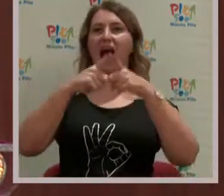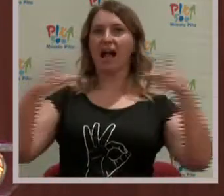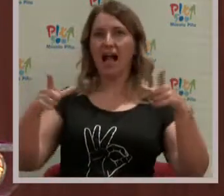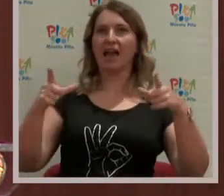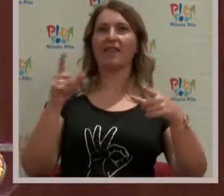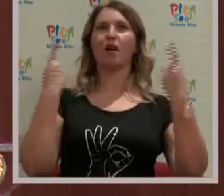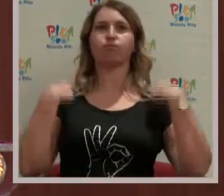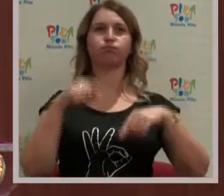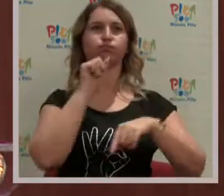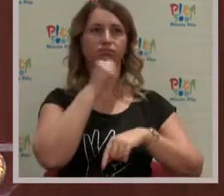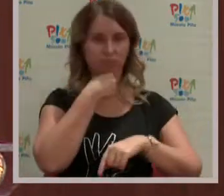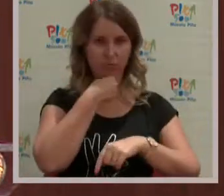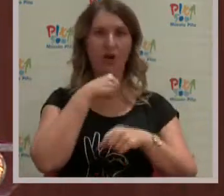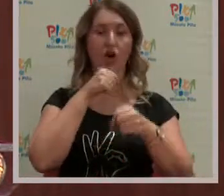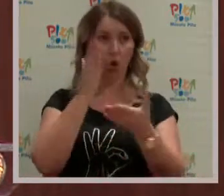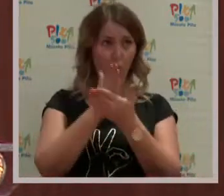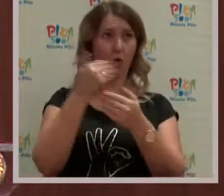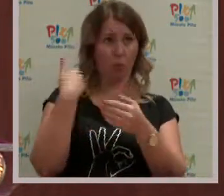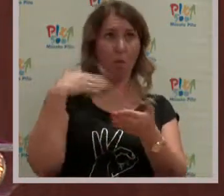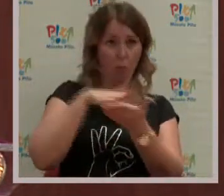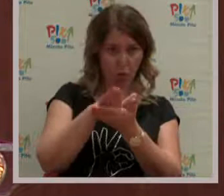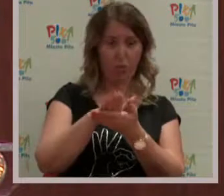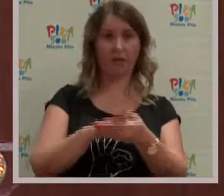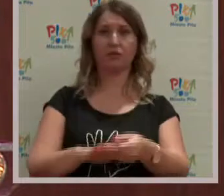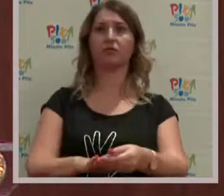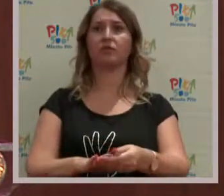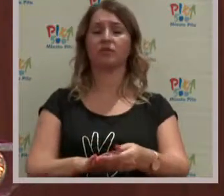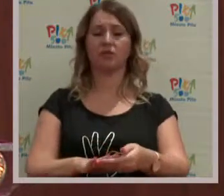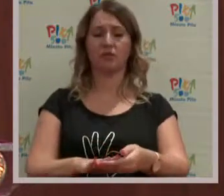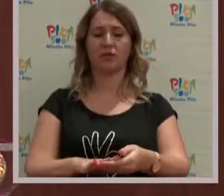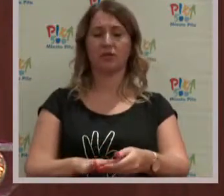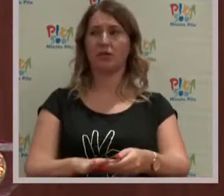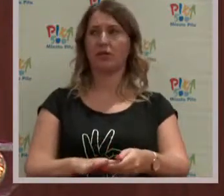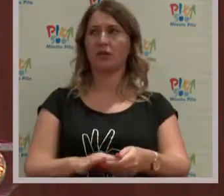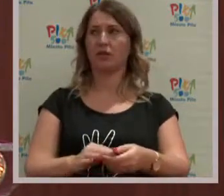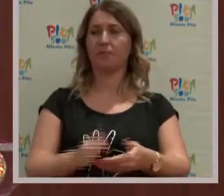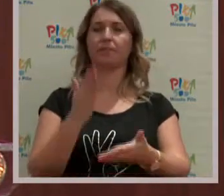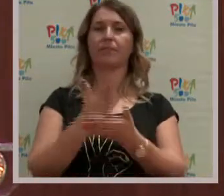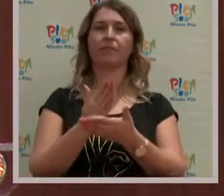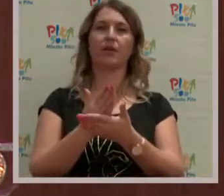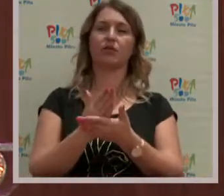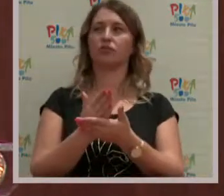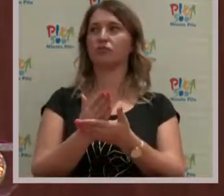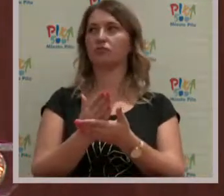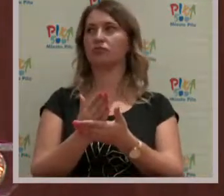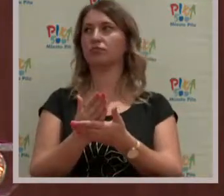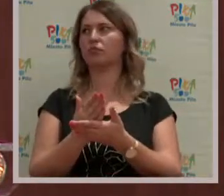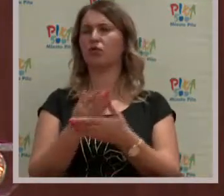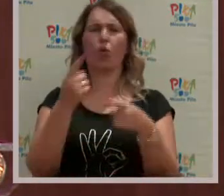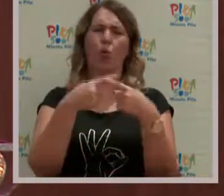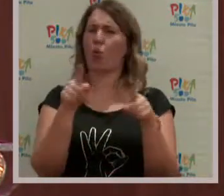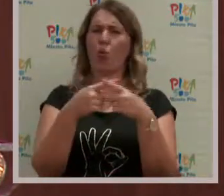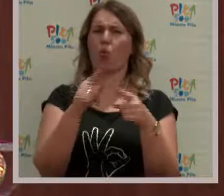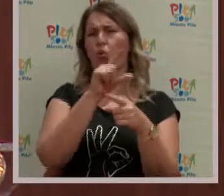wystartowała i myślę, że naprawdę z sukcesem do tej pory, a przecież to dopiero bardzo krótki